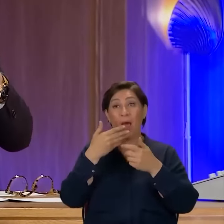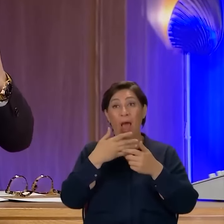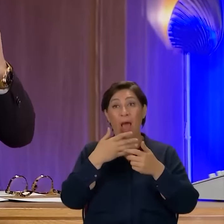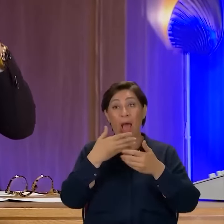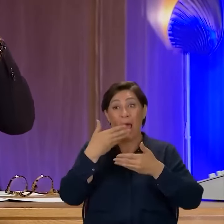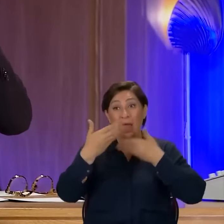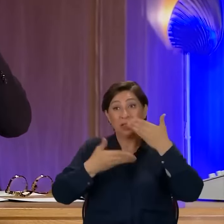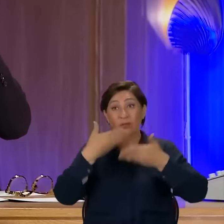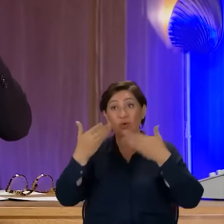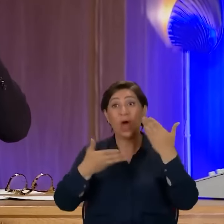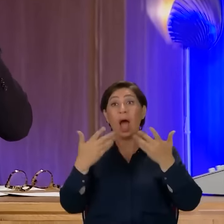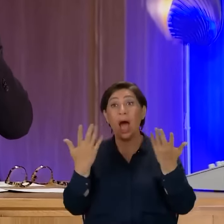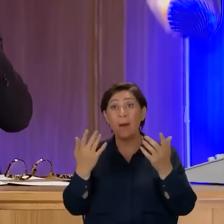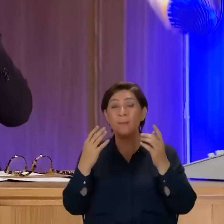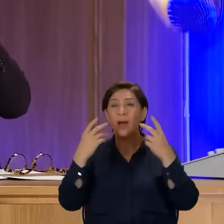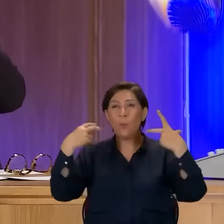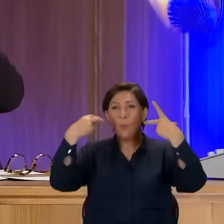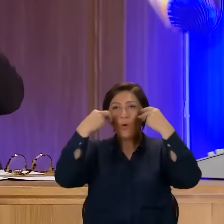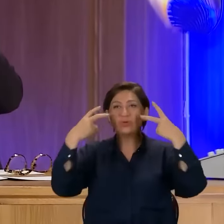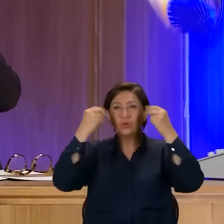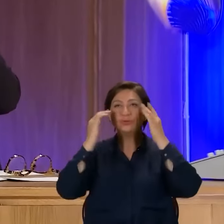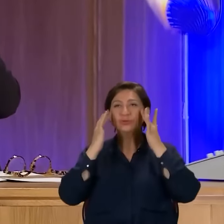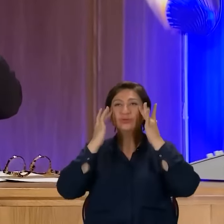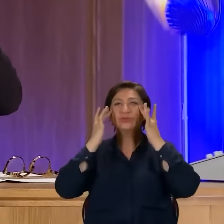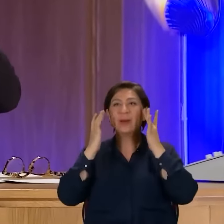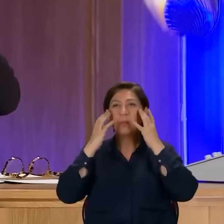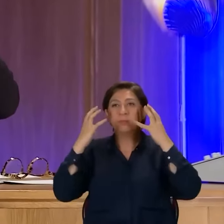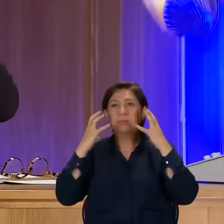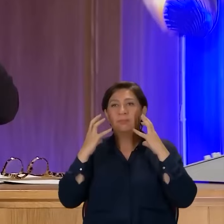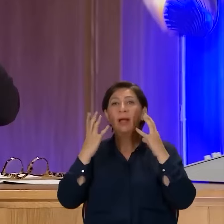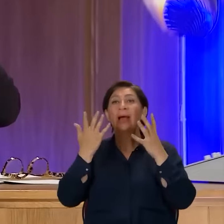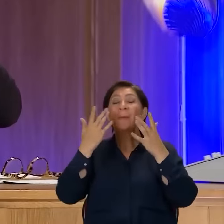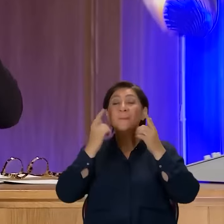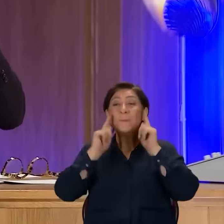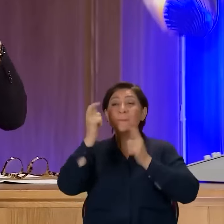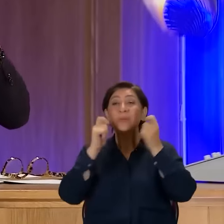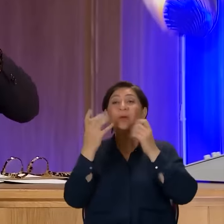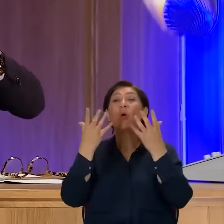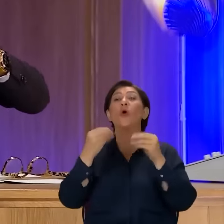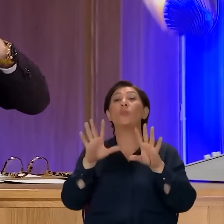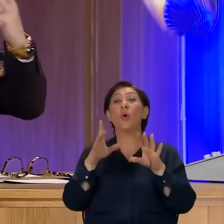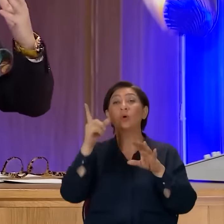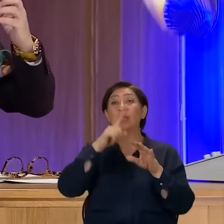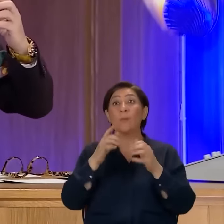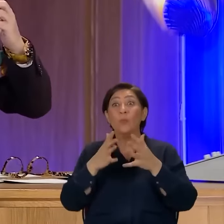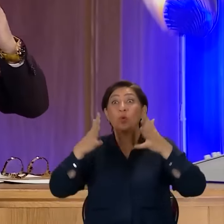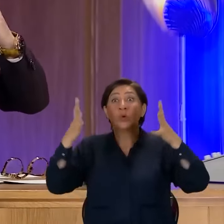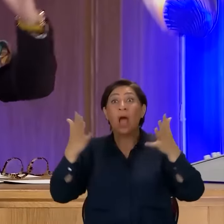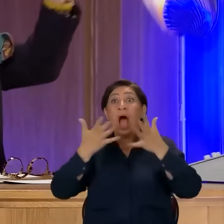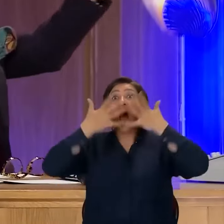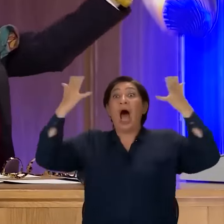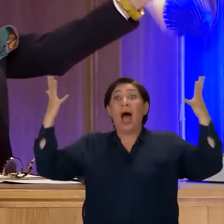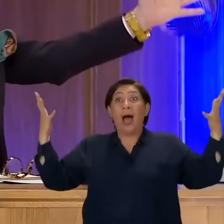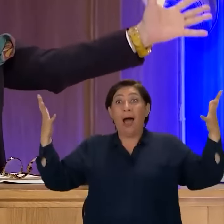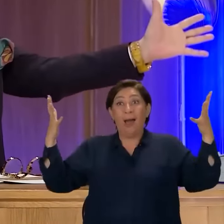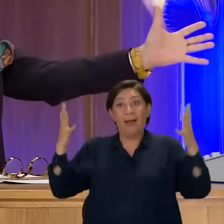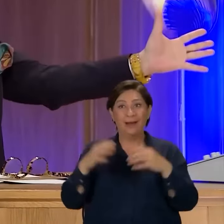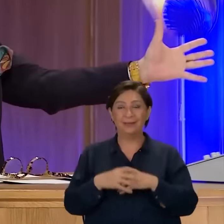anime ediyor. Fakat sanıyorum botoks nedeniyle pek de fazla bir mimik olmuyor. Onun için büyük şeyler